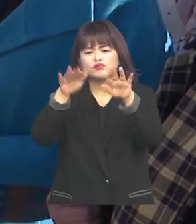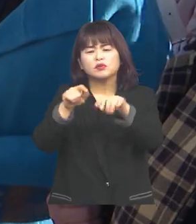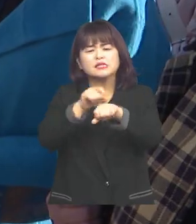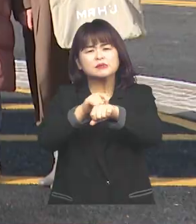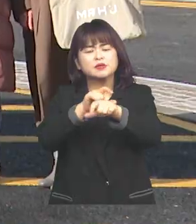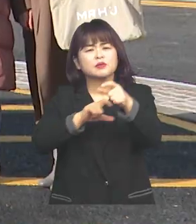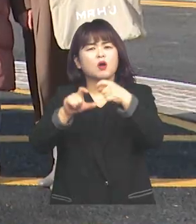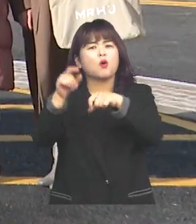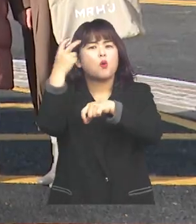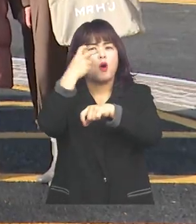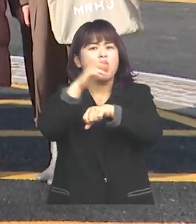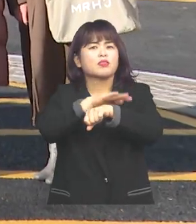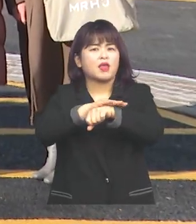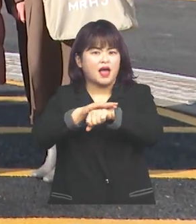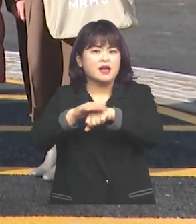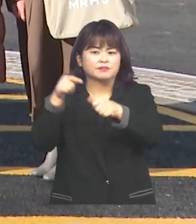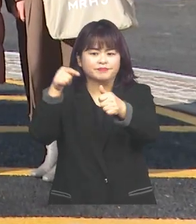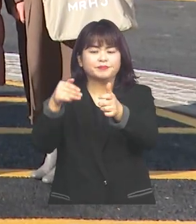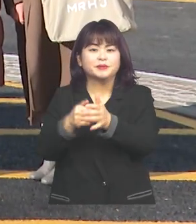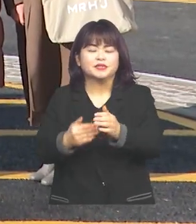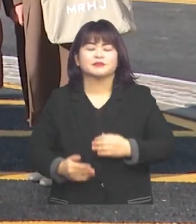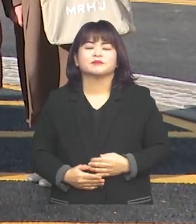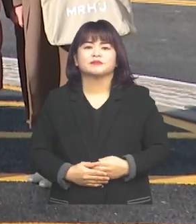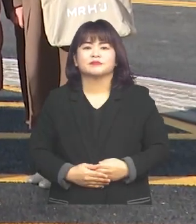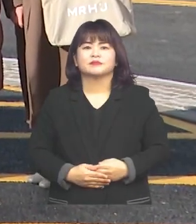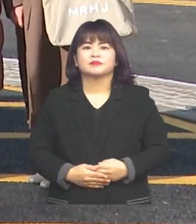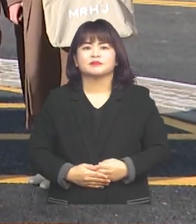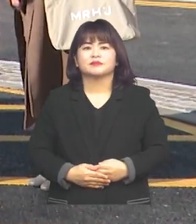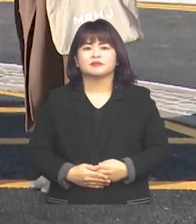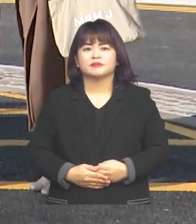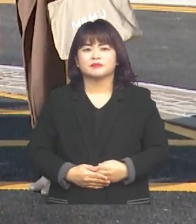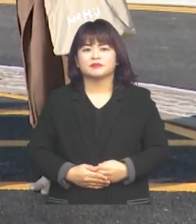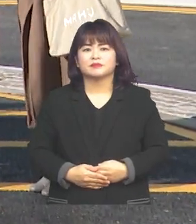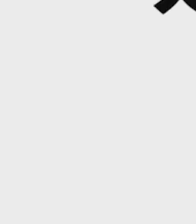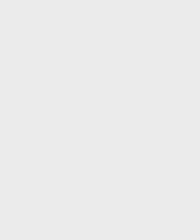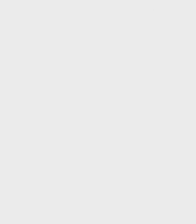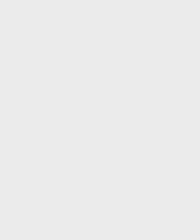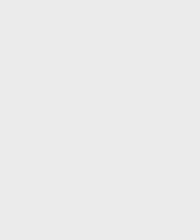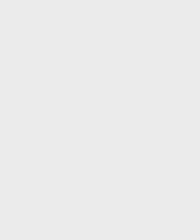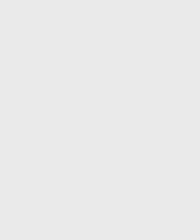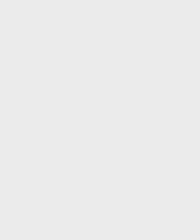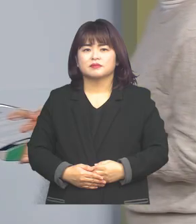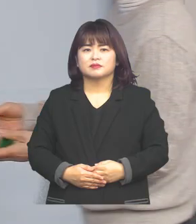때 특별히 더 제설을 잘할 것을 특별 지시했습니다.